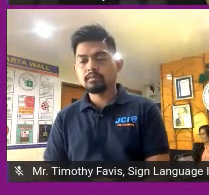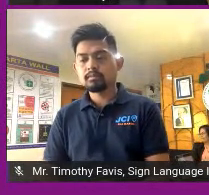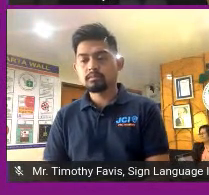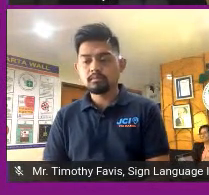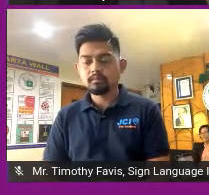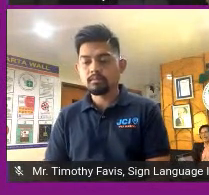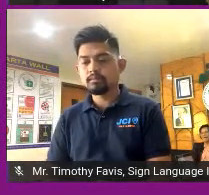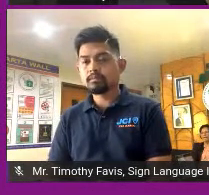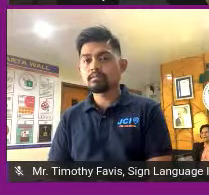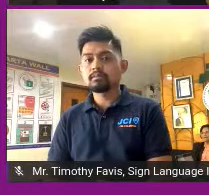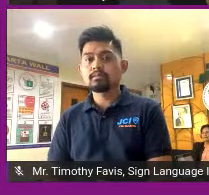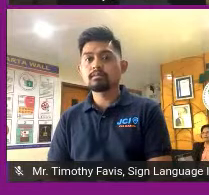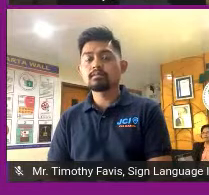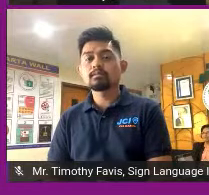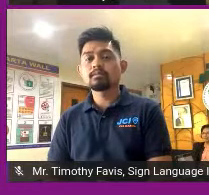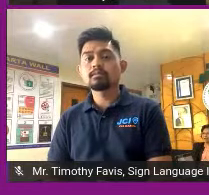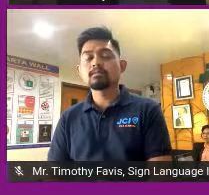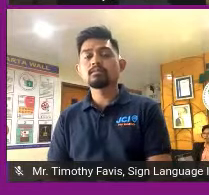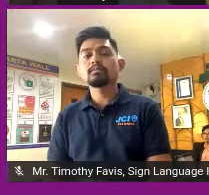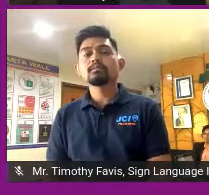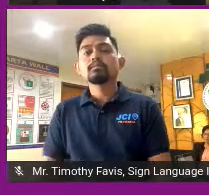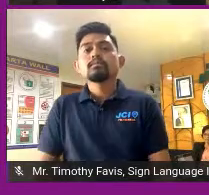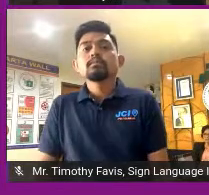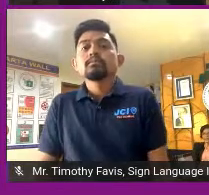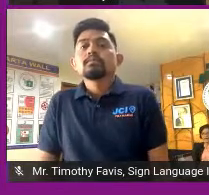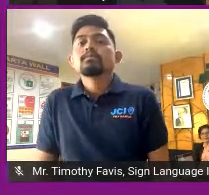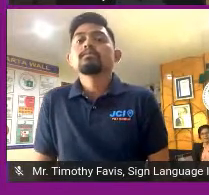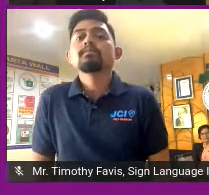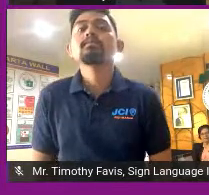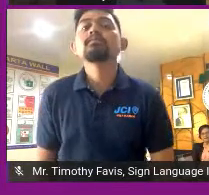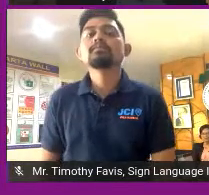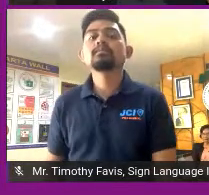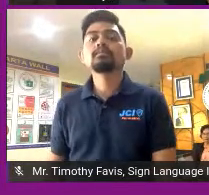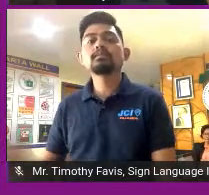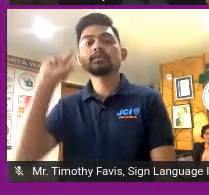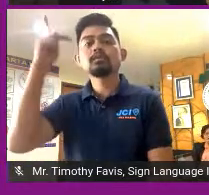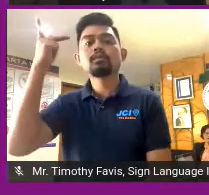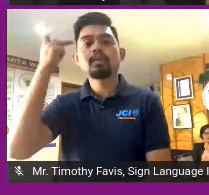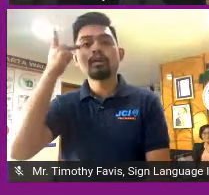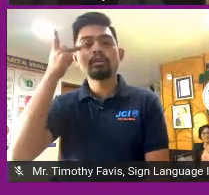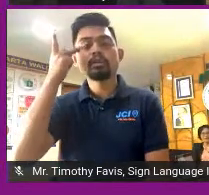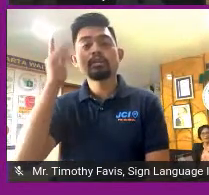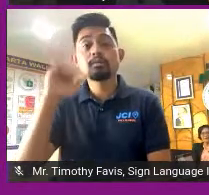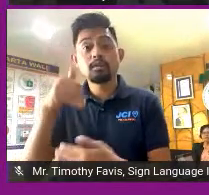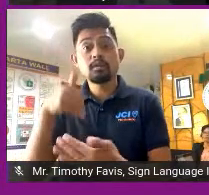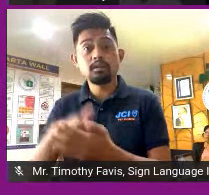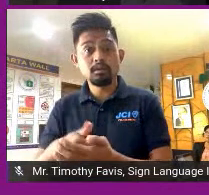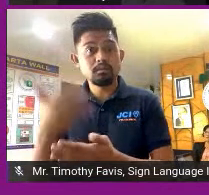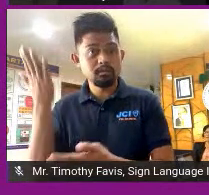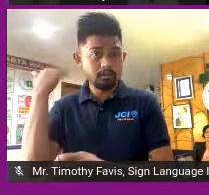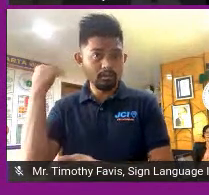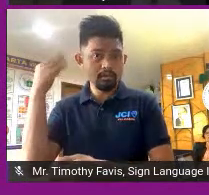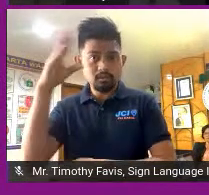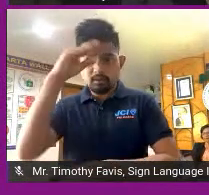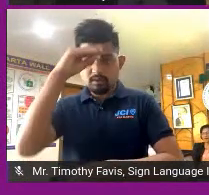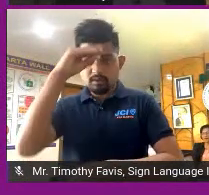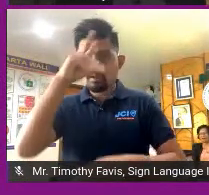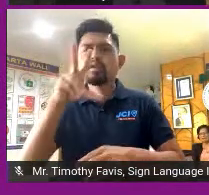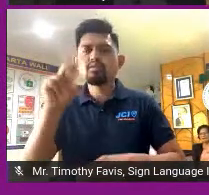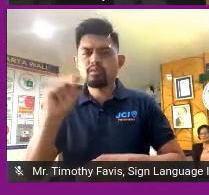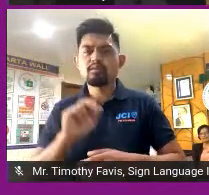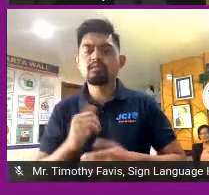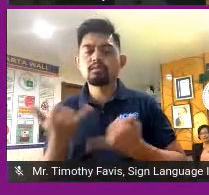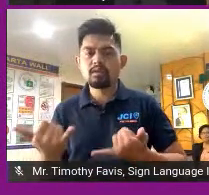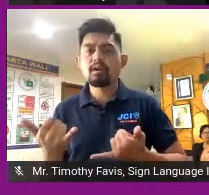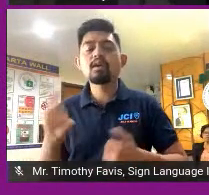po? Then, sa mga pag-aano sa politika, dati lahat lalaki. Kaya kung babalikan natin yung mga